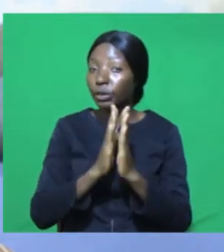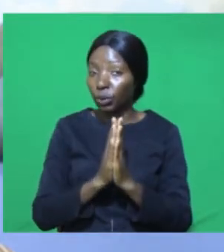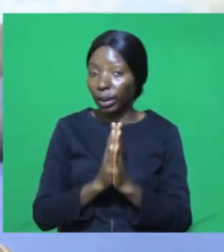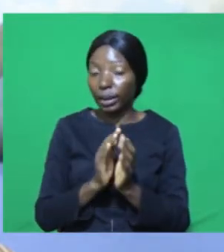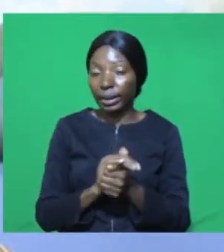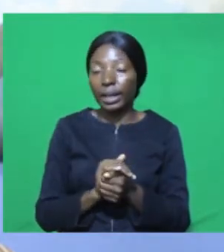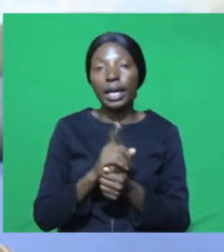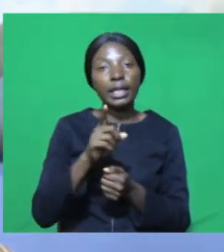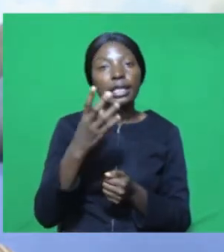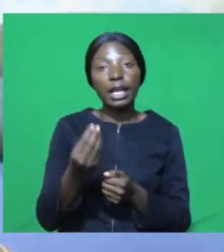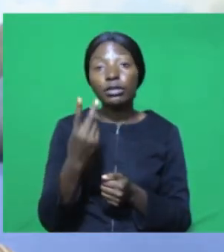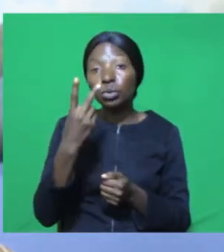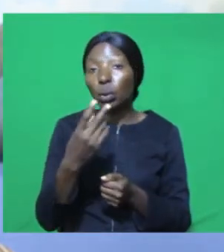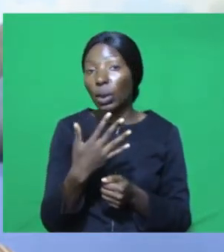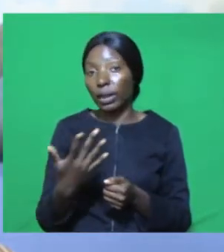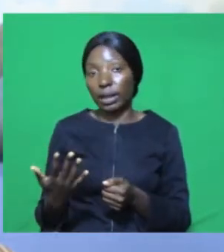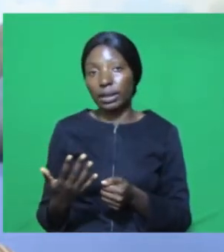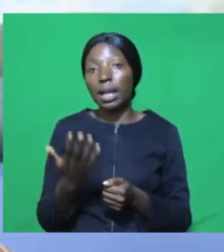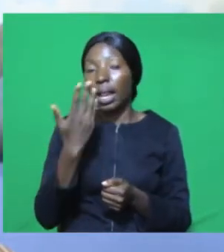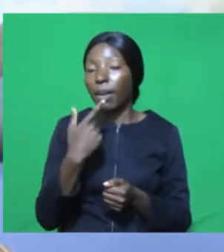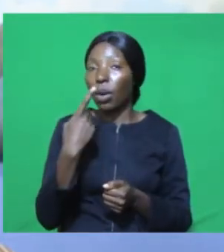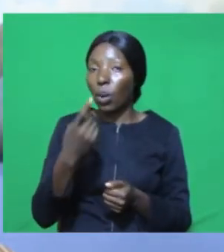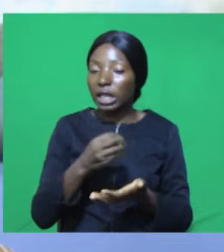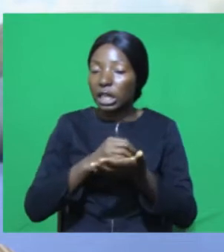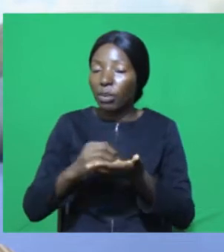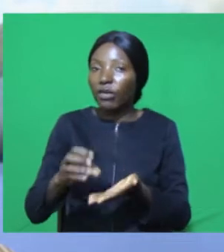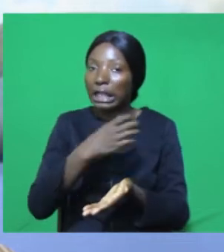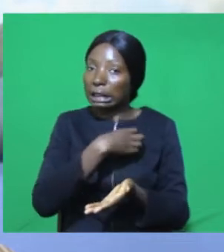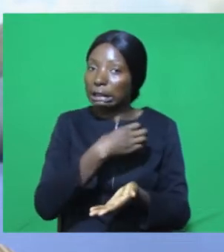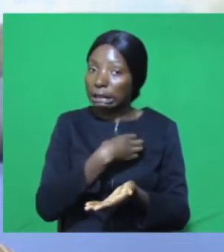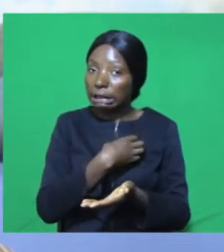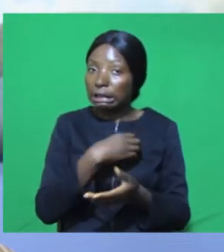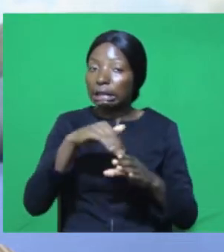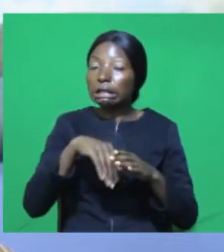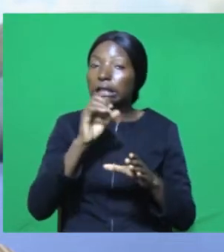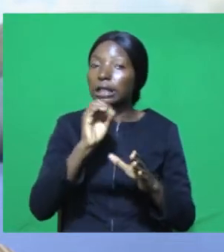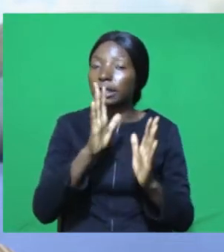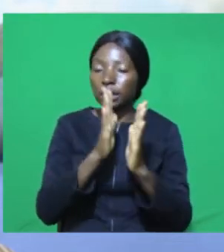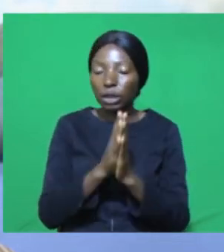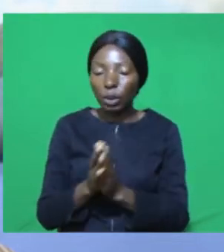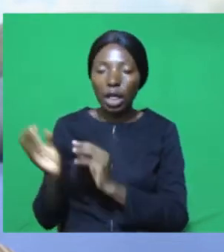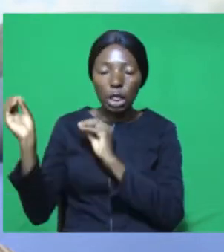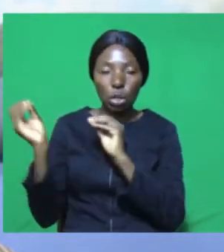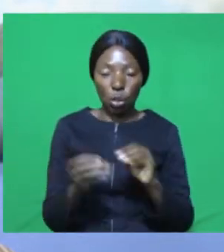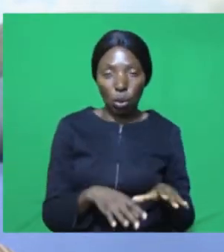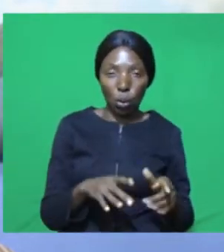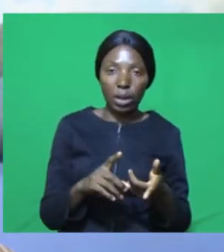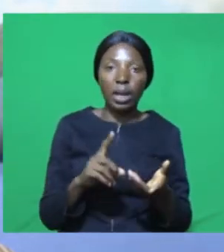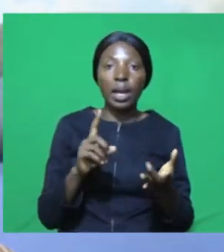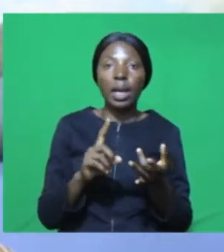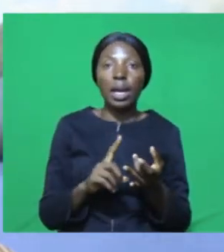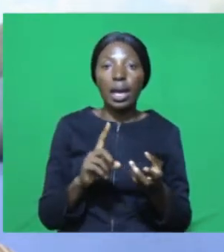tsvene kwaiva nezvunhu tu kubviswa kwezvitema zvaungana musanctuary zvonoraswa